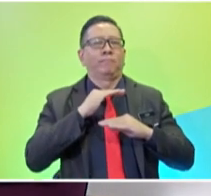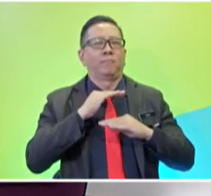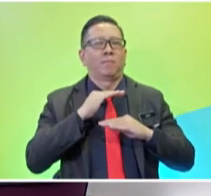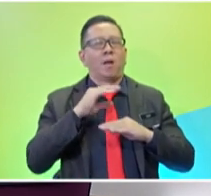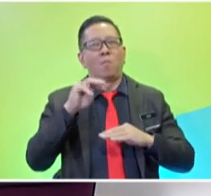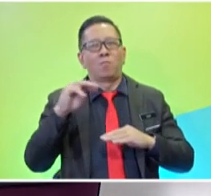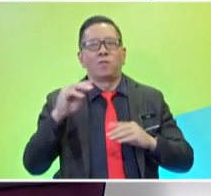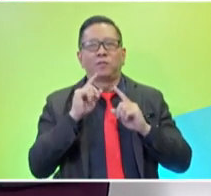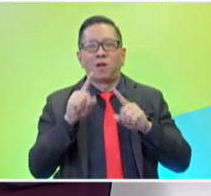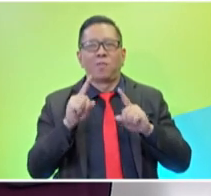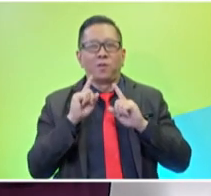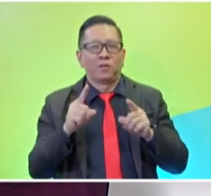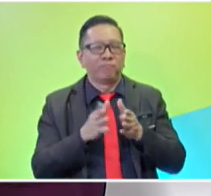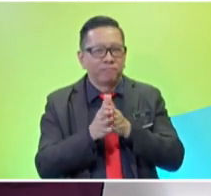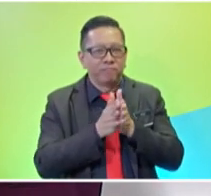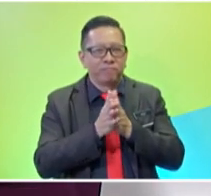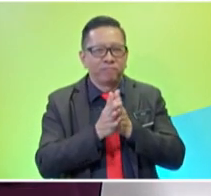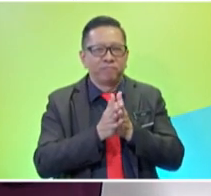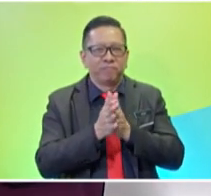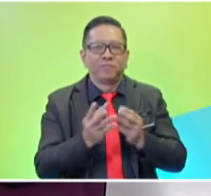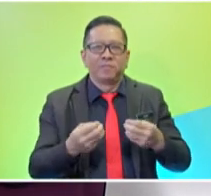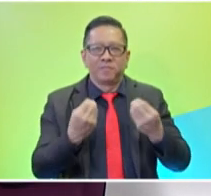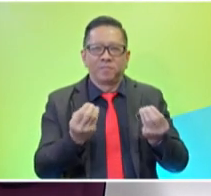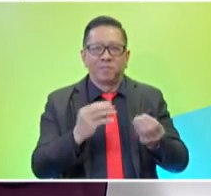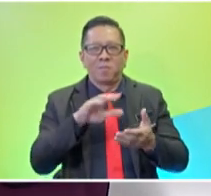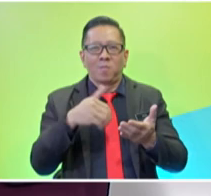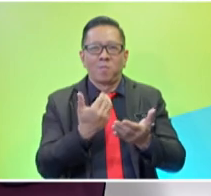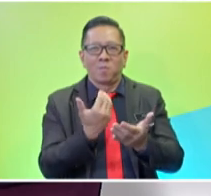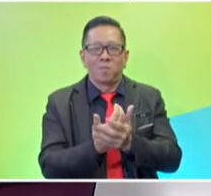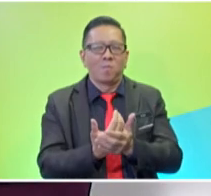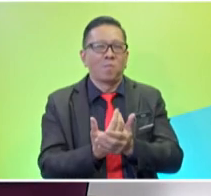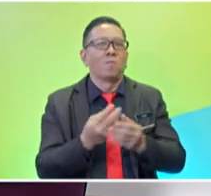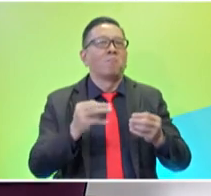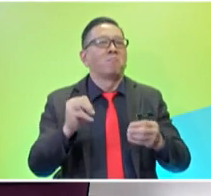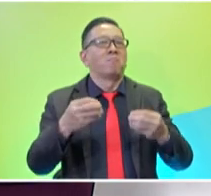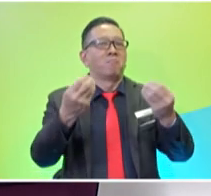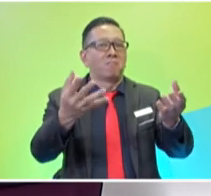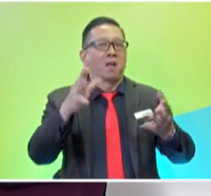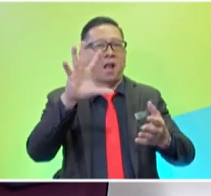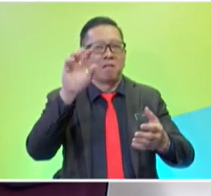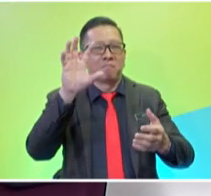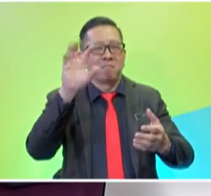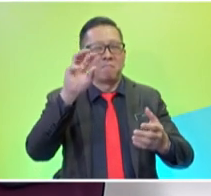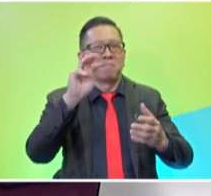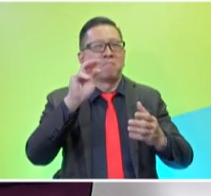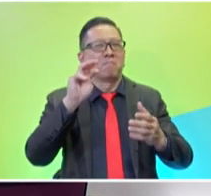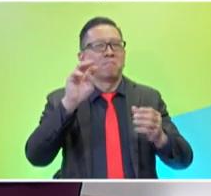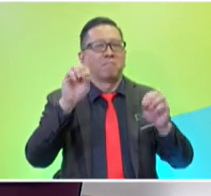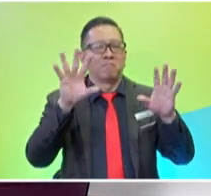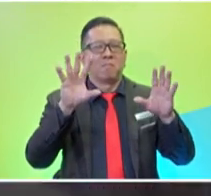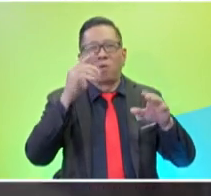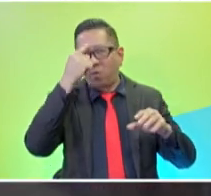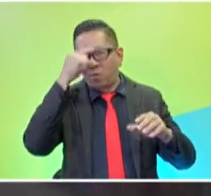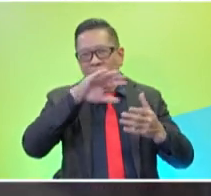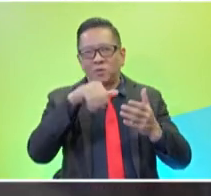Pada hari ini Mira Oke jadi saya nak belikan keseluruhannya 5 bintang total keseruannya adalah sebanyak 20 bintang bagi setiap murid